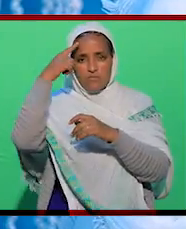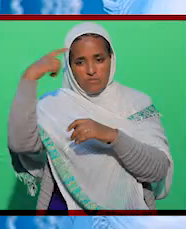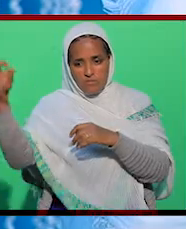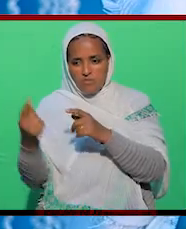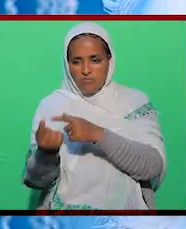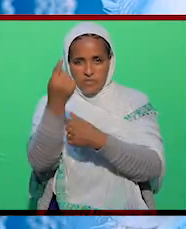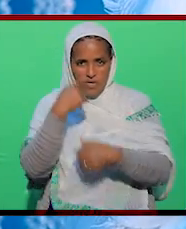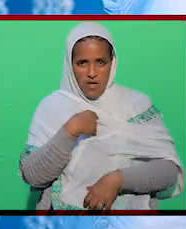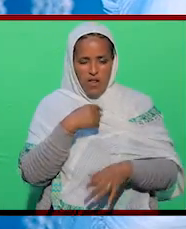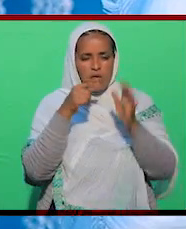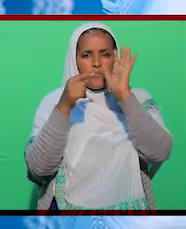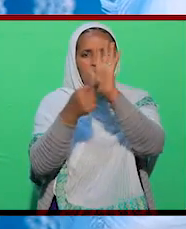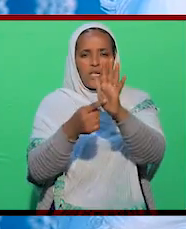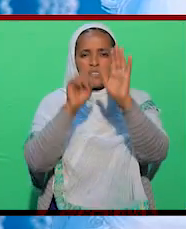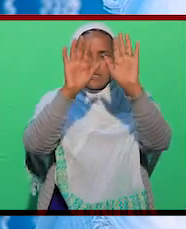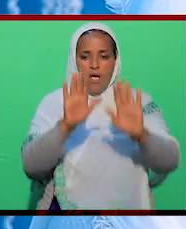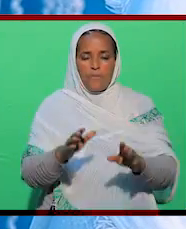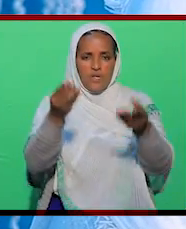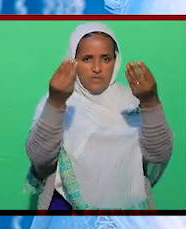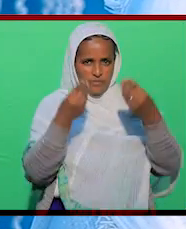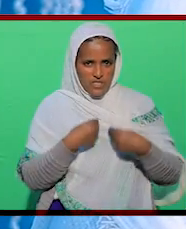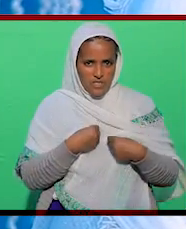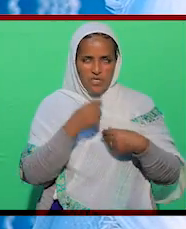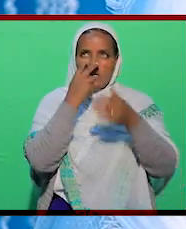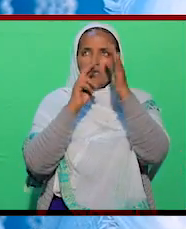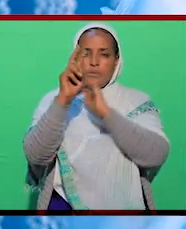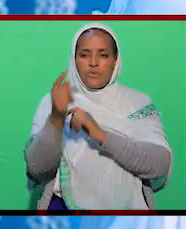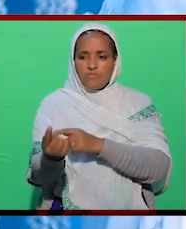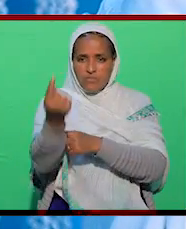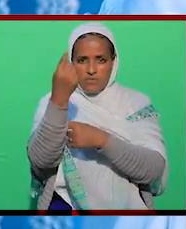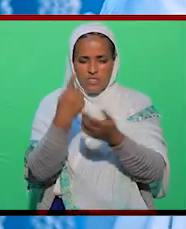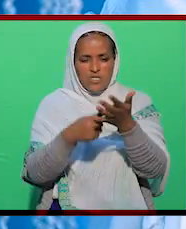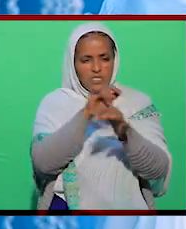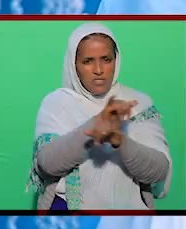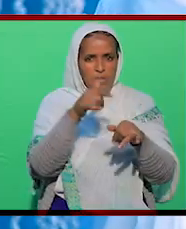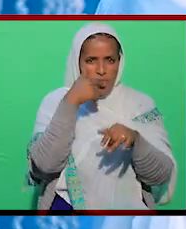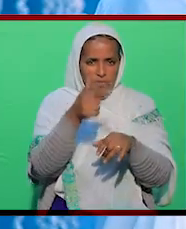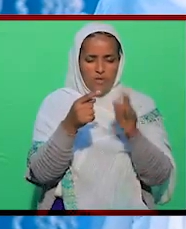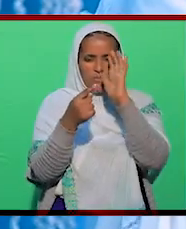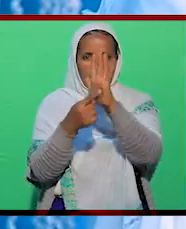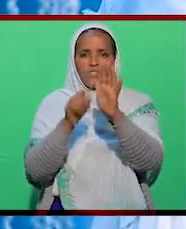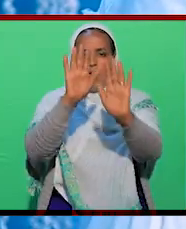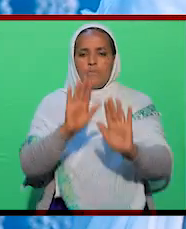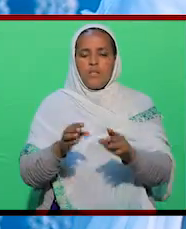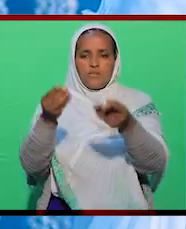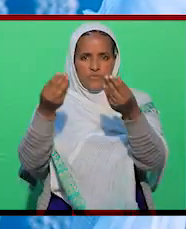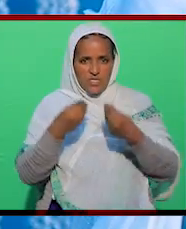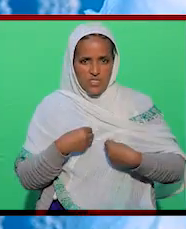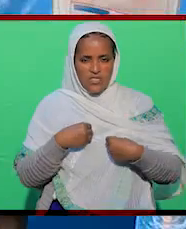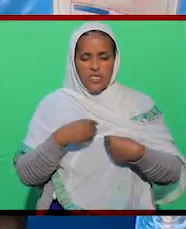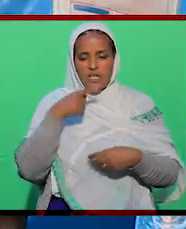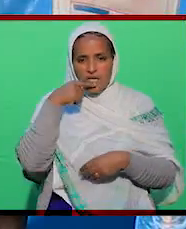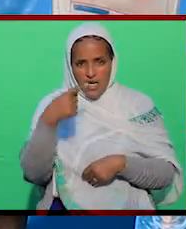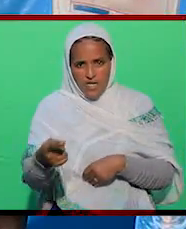በመካከልህም ነቢይ ወይም ህልም አላሚ ቢነሳ ምልክትም ተአምራትም ቢሰጥህ፣ ነቢይ ቢነሳ እንዲህ ይሆናል የሚል ምልክት